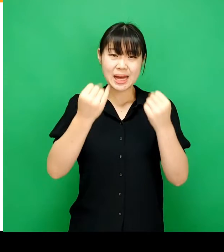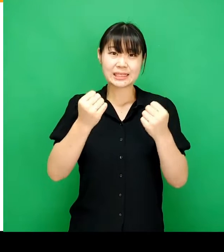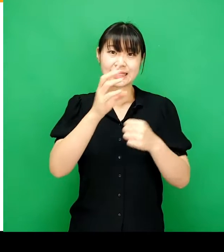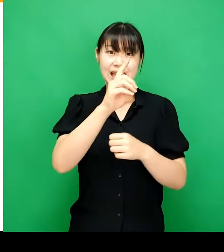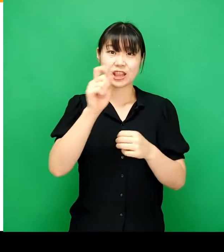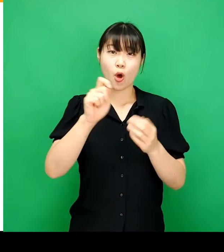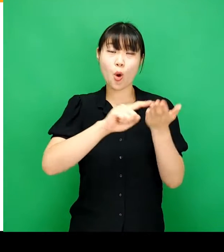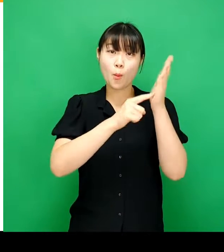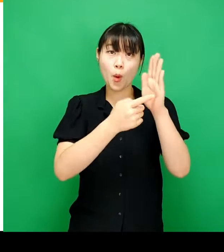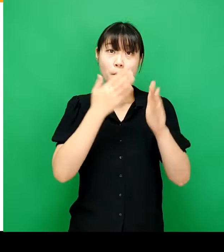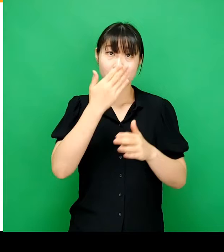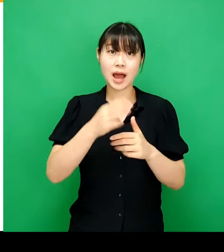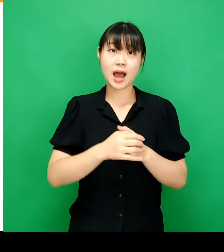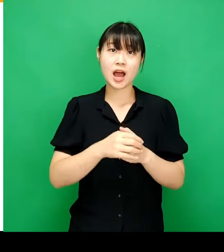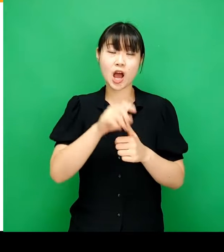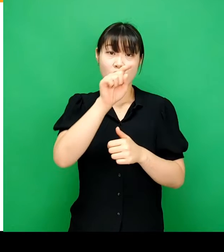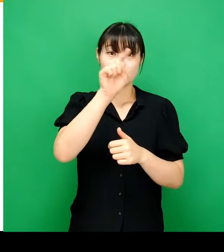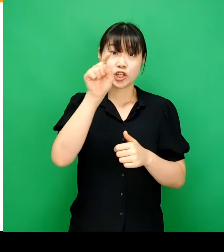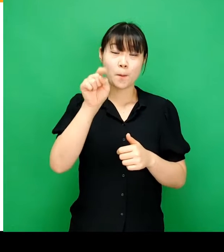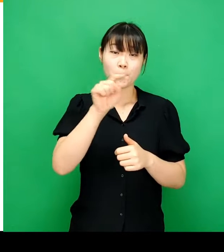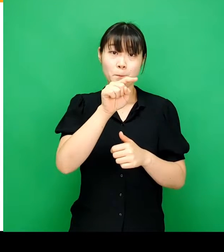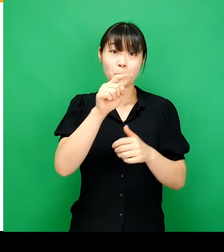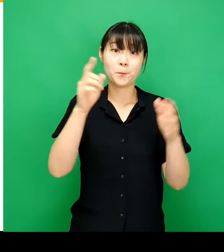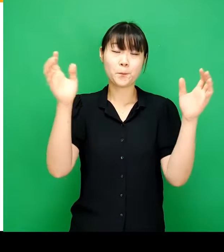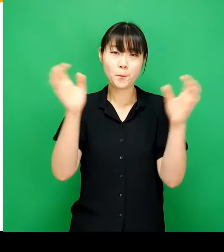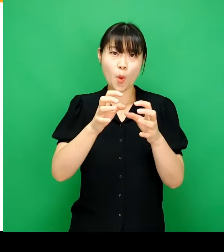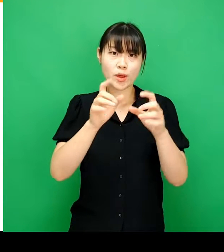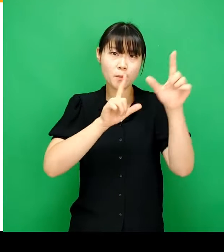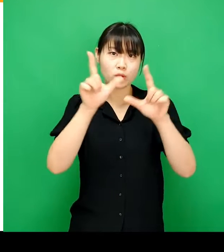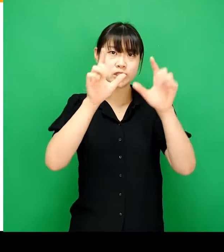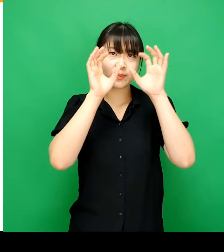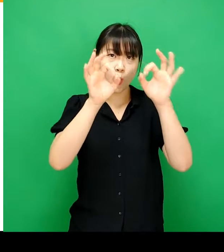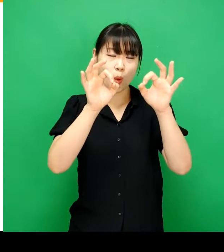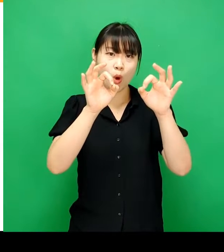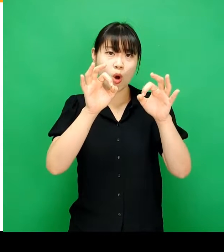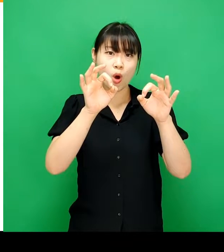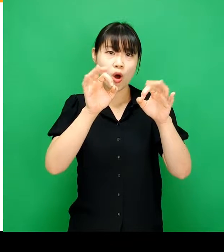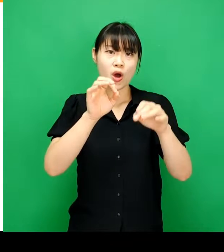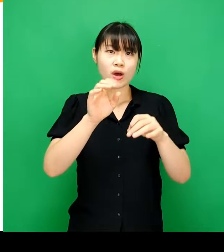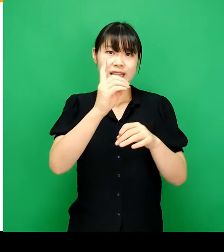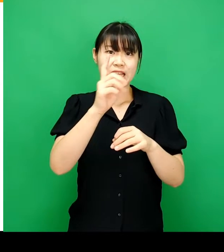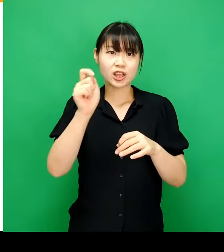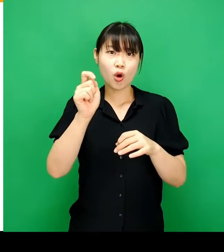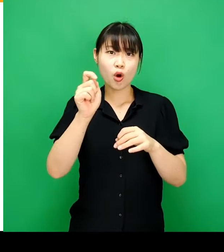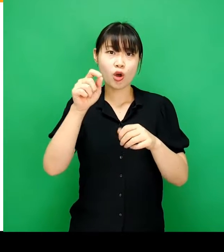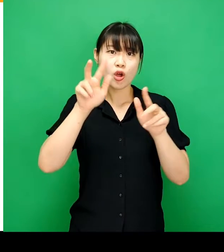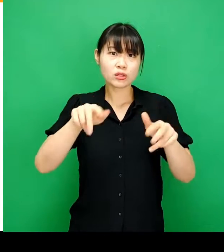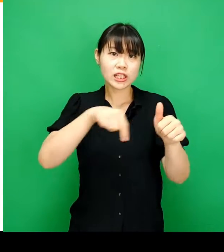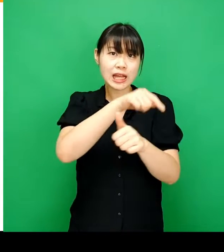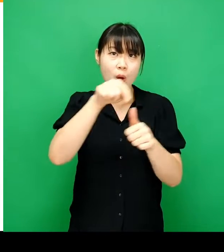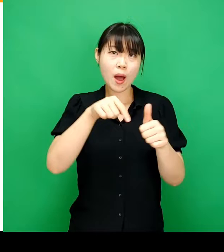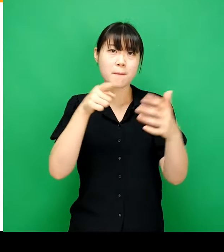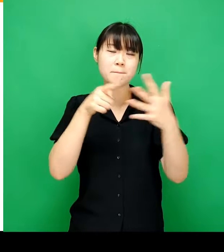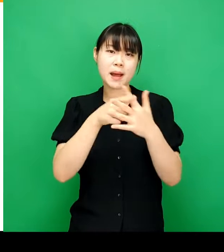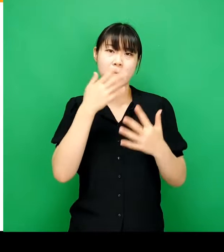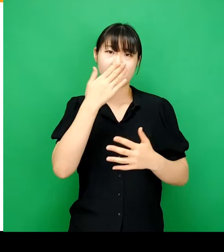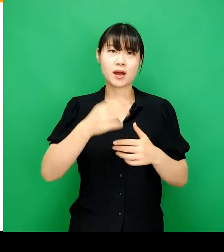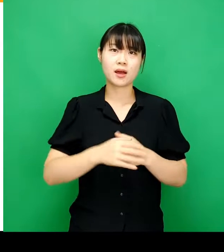많은 데이터를 표현할 수 있고 점들이 모인 패턴을 보고 데이터의 추세, 이상값 등을 파악할 수